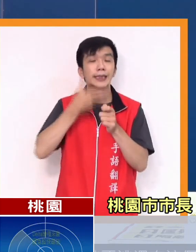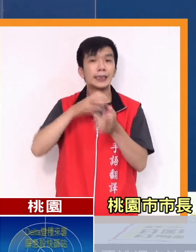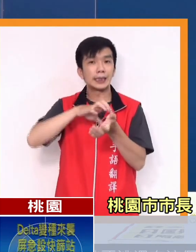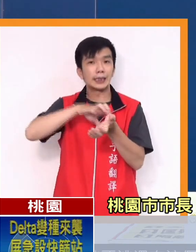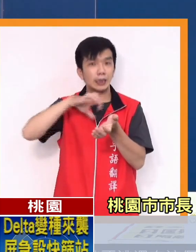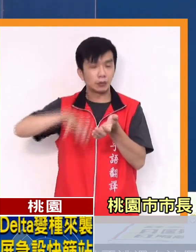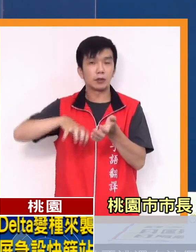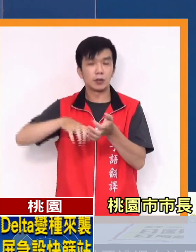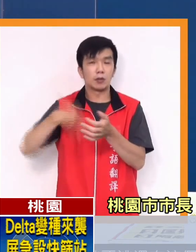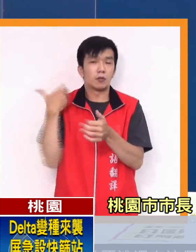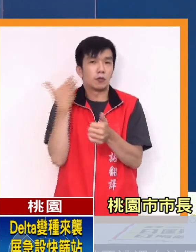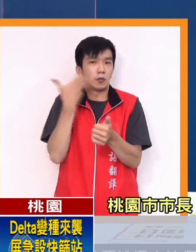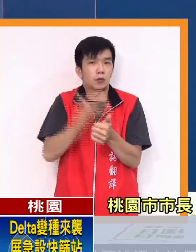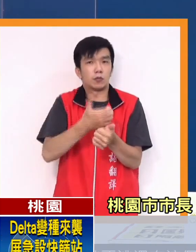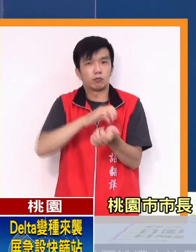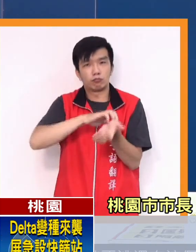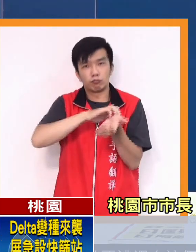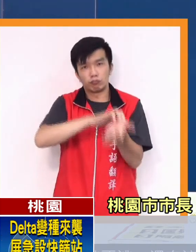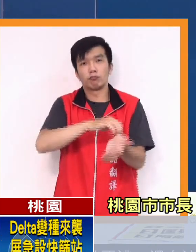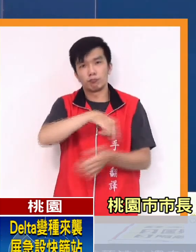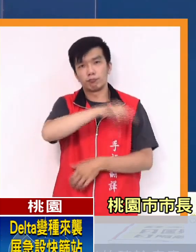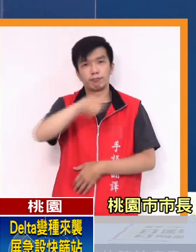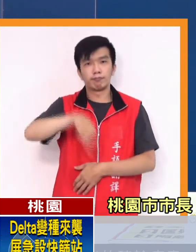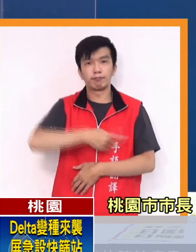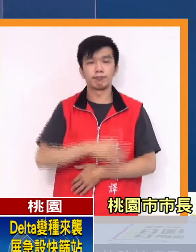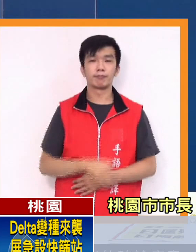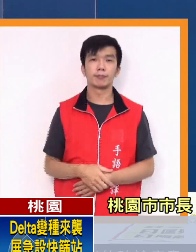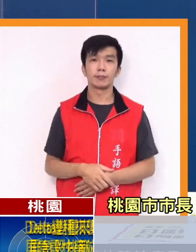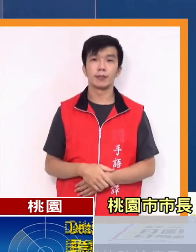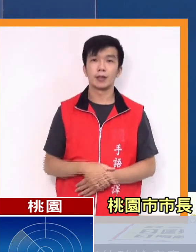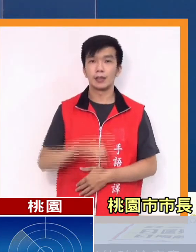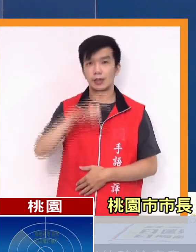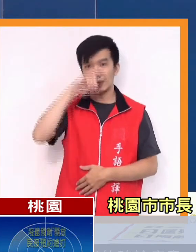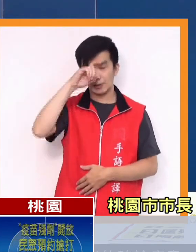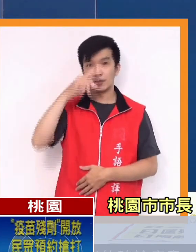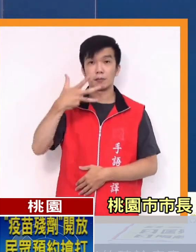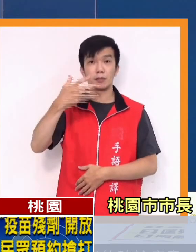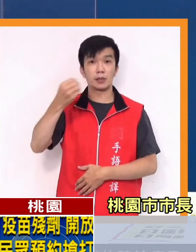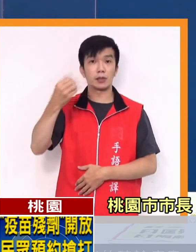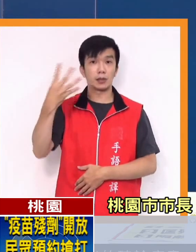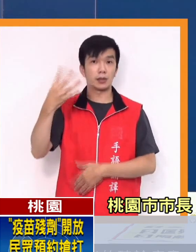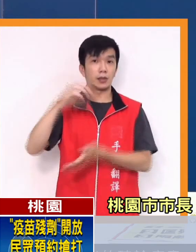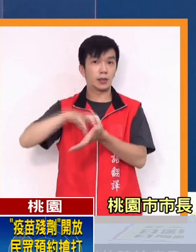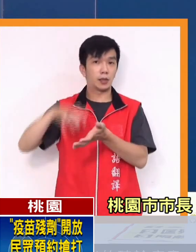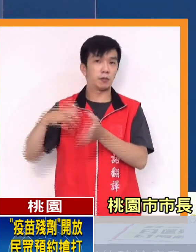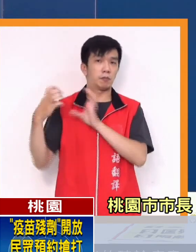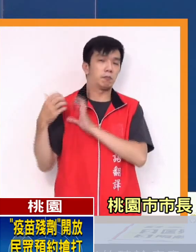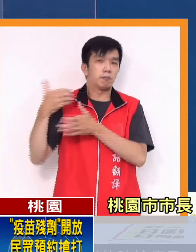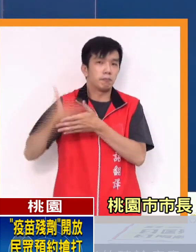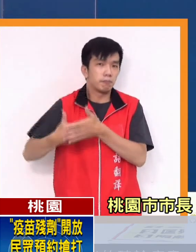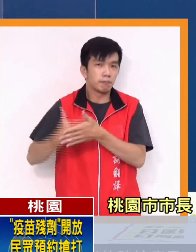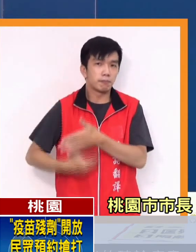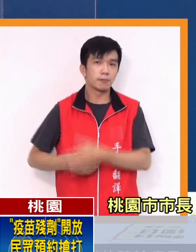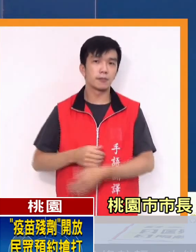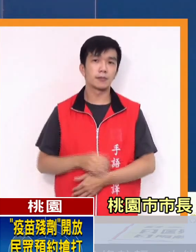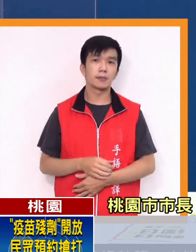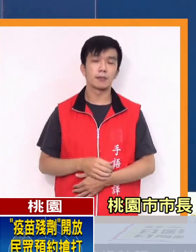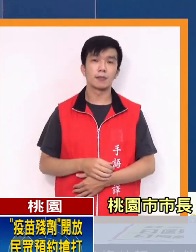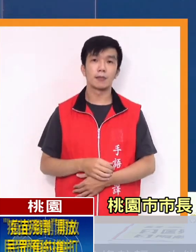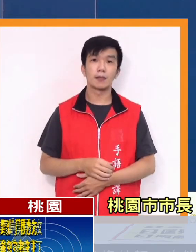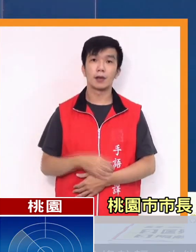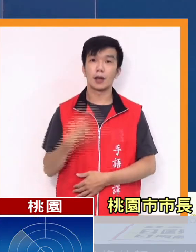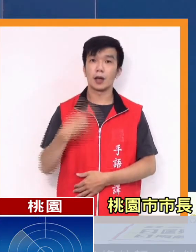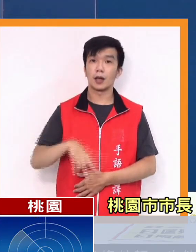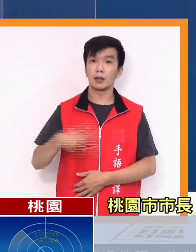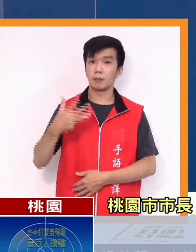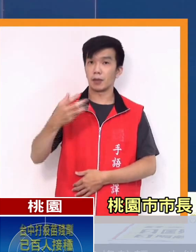的确诊病患，让医院能够负担较轻，也能够让这些医院进行整